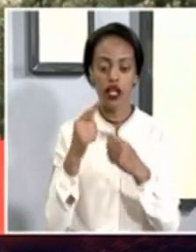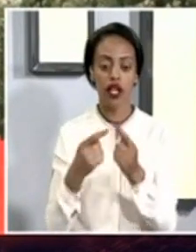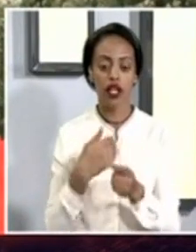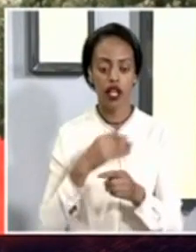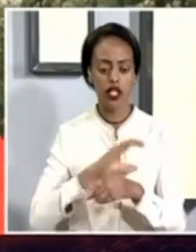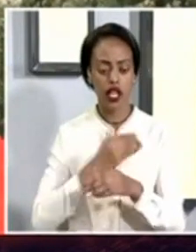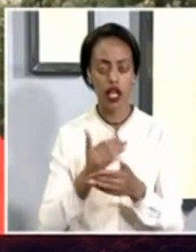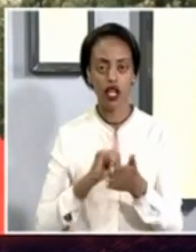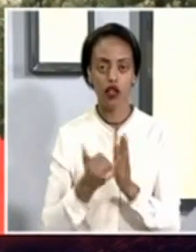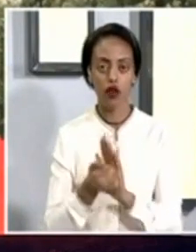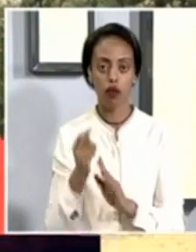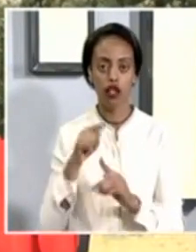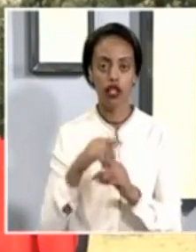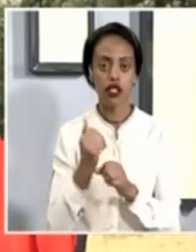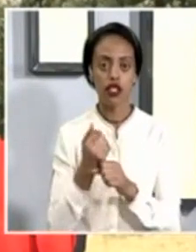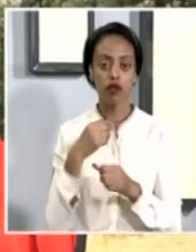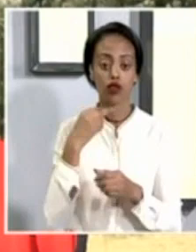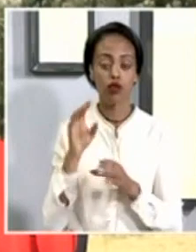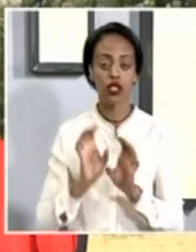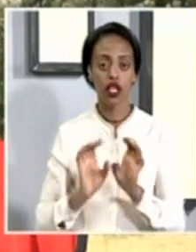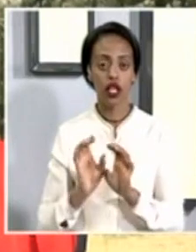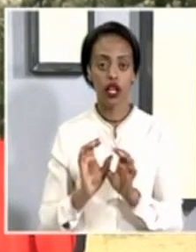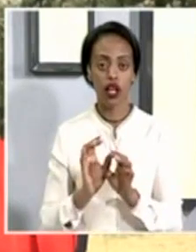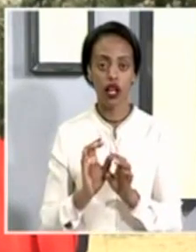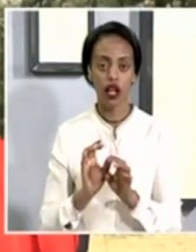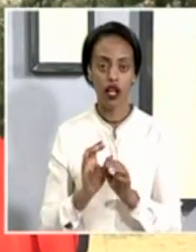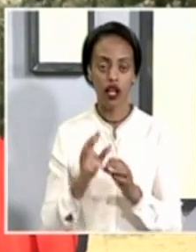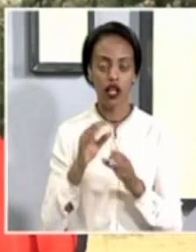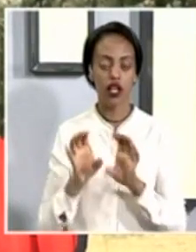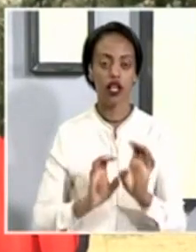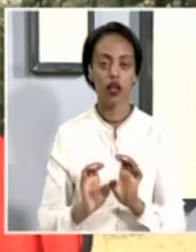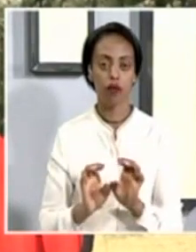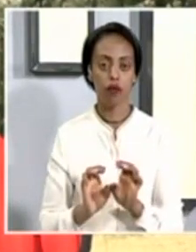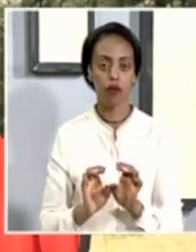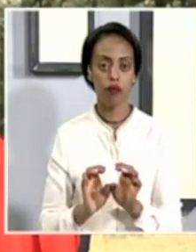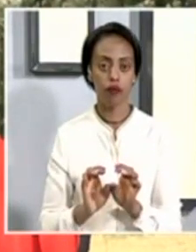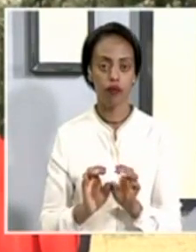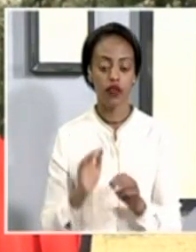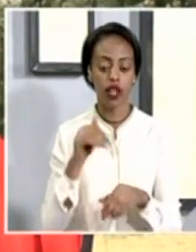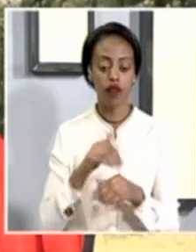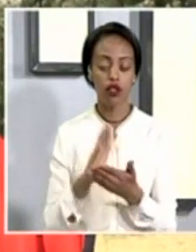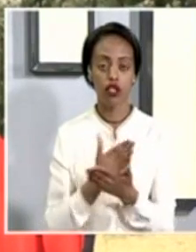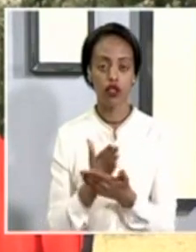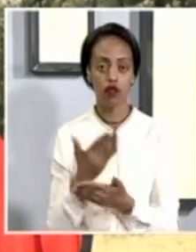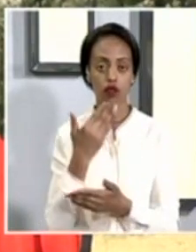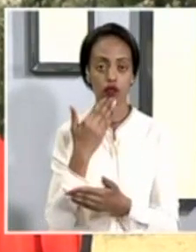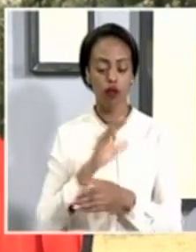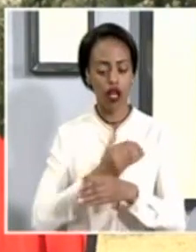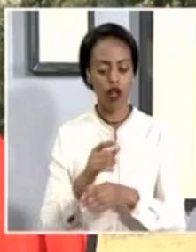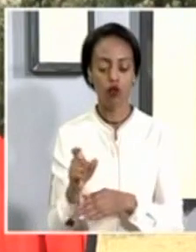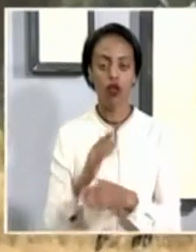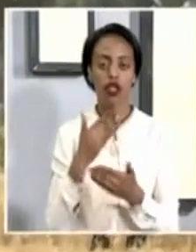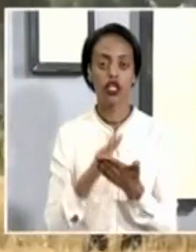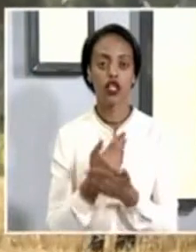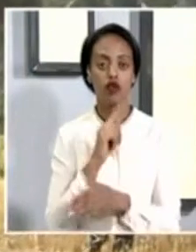خا عند بيتاوريه سلازلس بدم صبيلنا ما اش منو حنبل نا ابت تساتفص حيل زهر تساتف